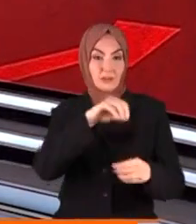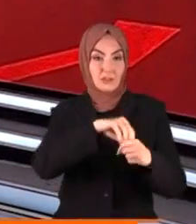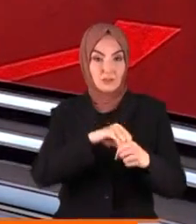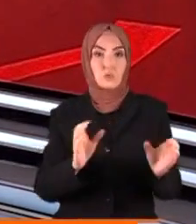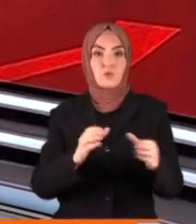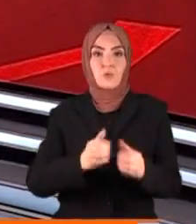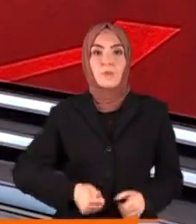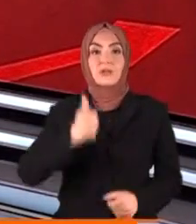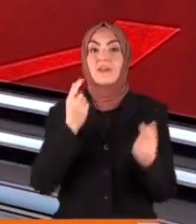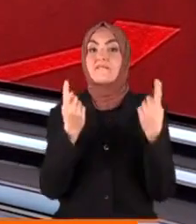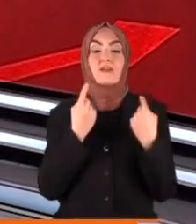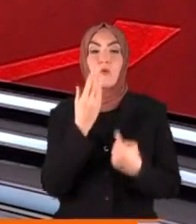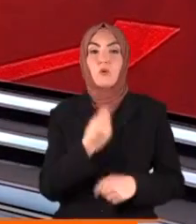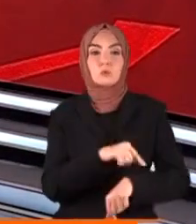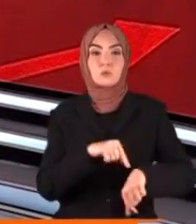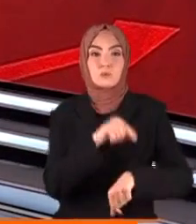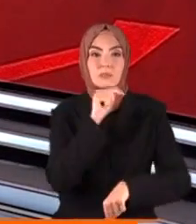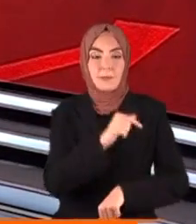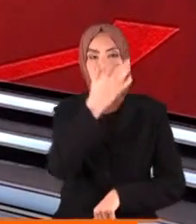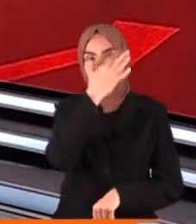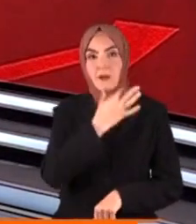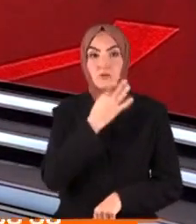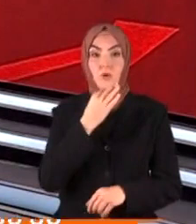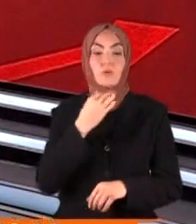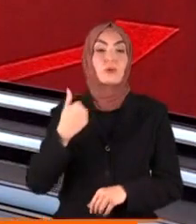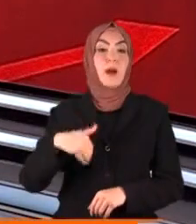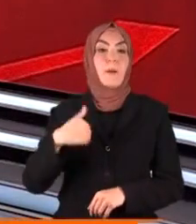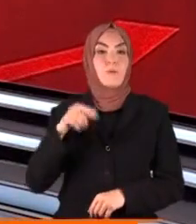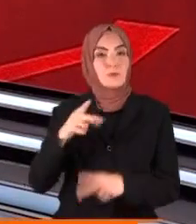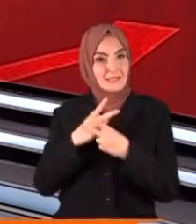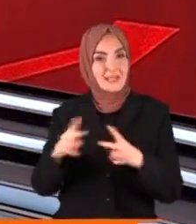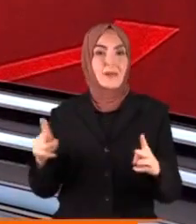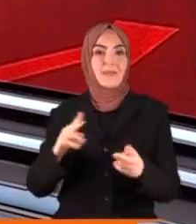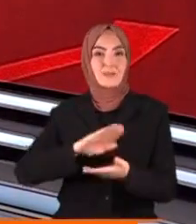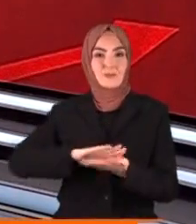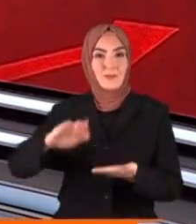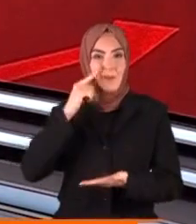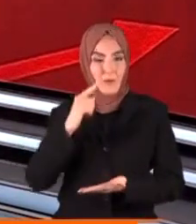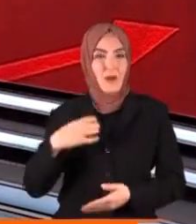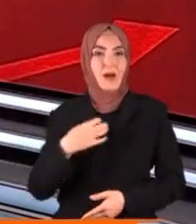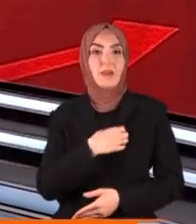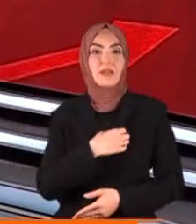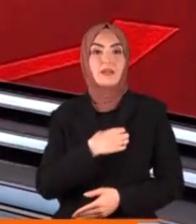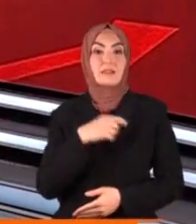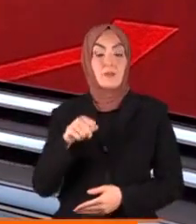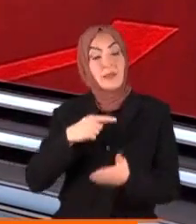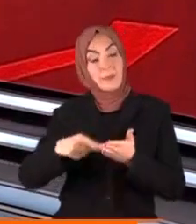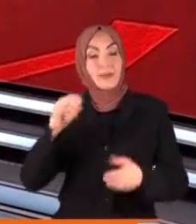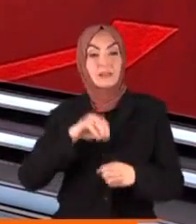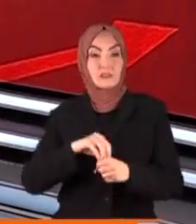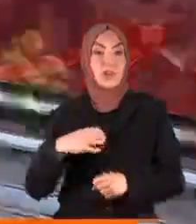dönemde başörtüsünün kamuda serbest olmasını sağlayan düzenlemeyi de Anayasa Mahkemesi'ne yine bizzat o götürmüştü.